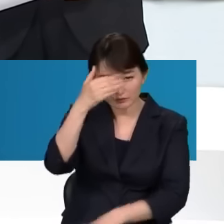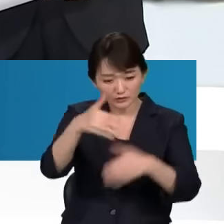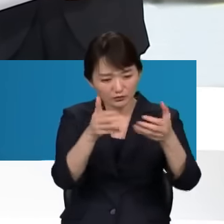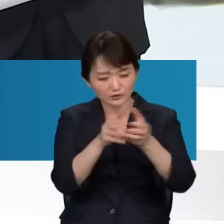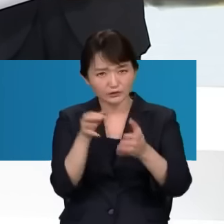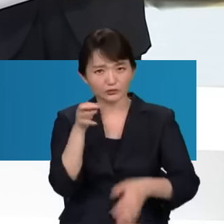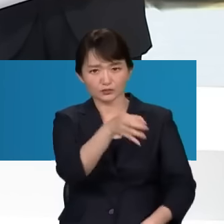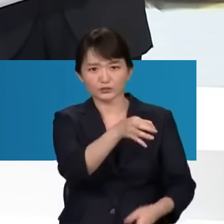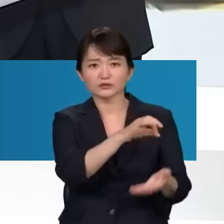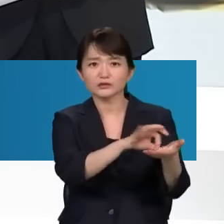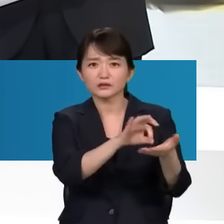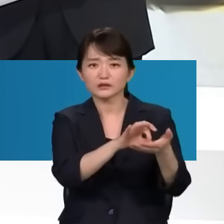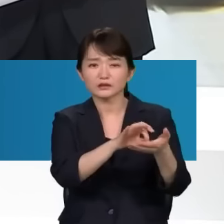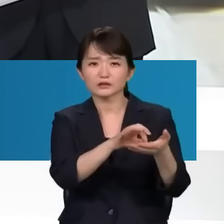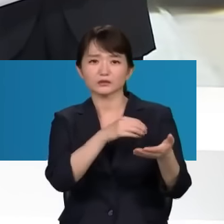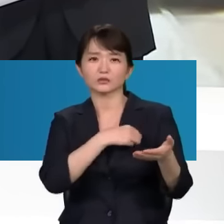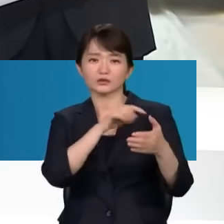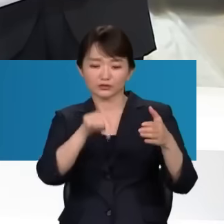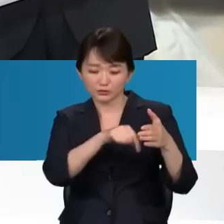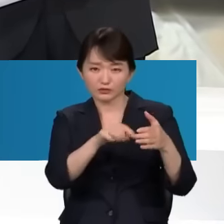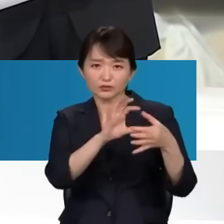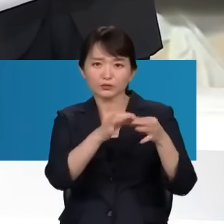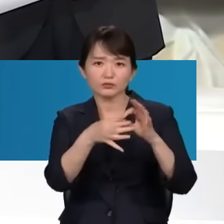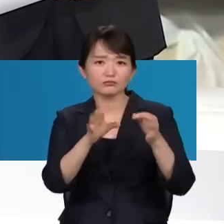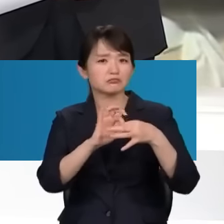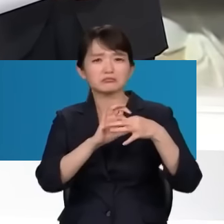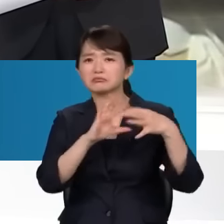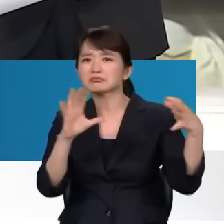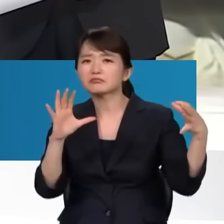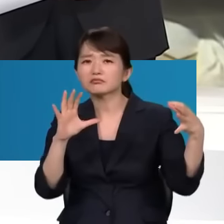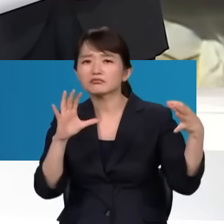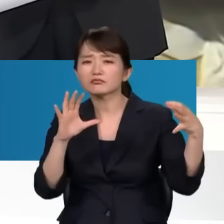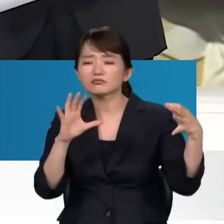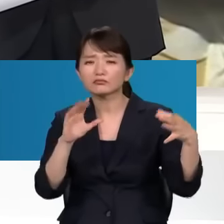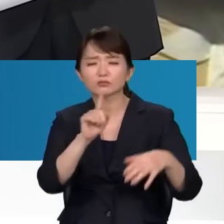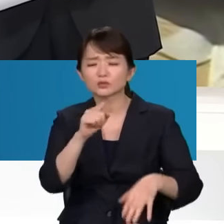쓰였고 참관단 멤버 중엔 올림픽과 무슨 관련이 있는 건지